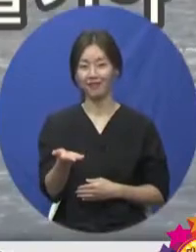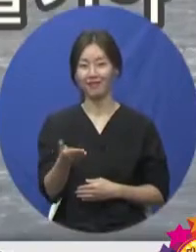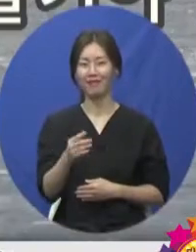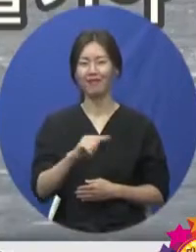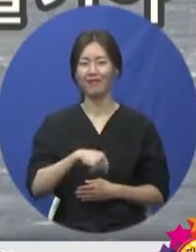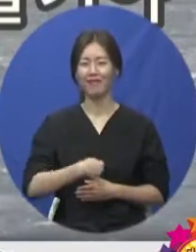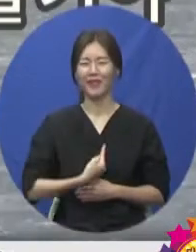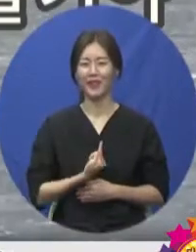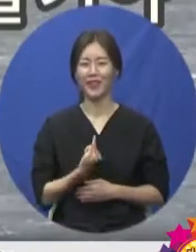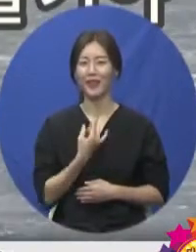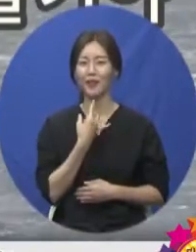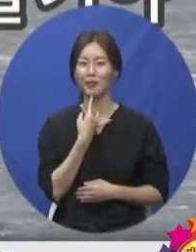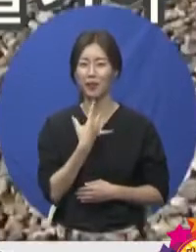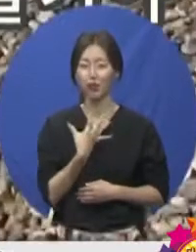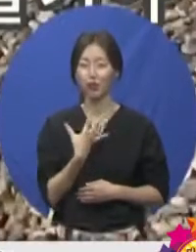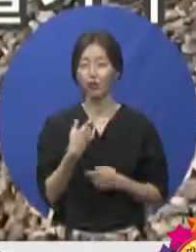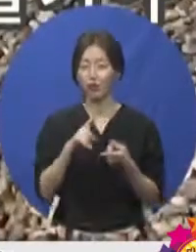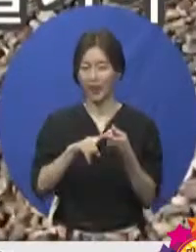당신뿐이라고